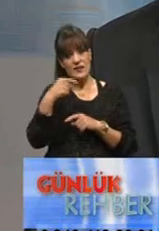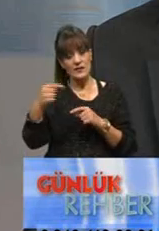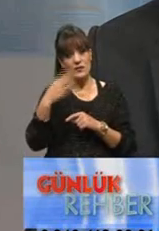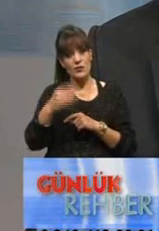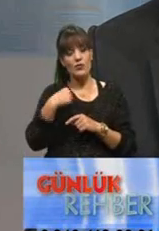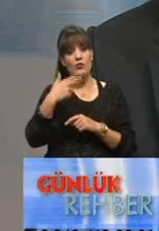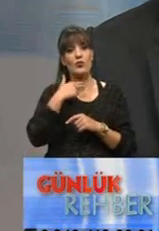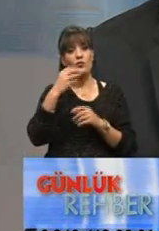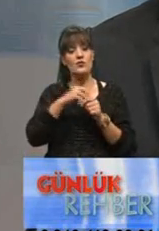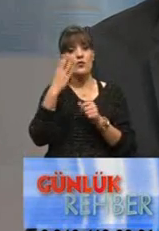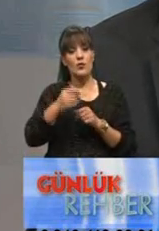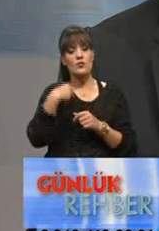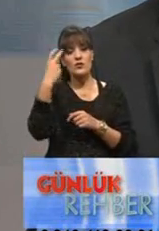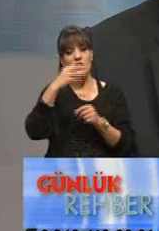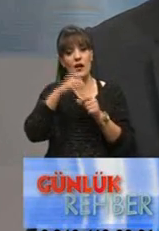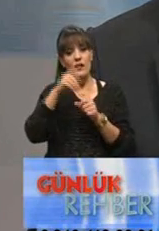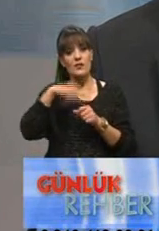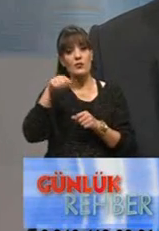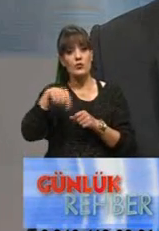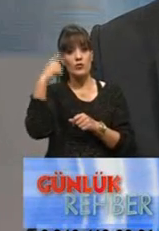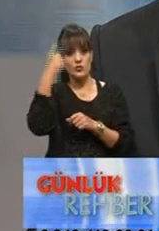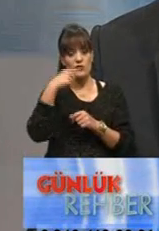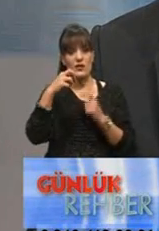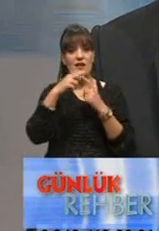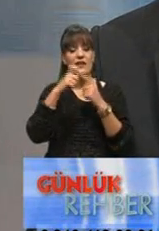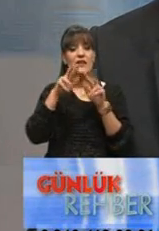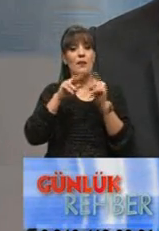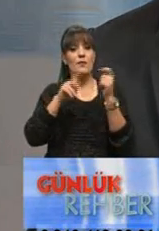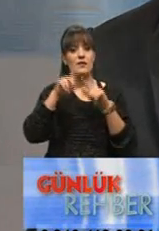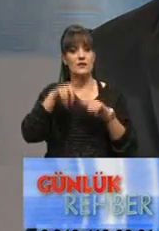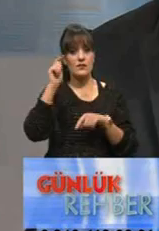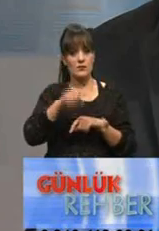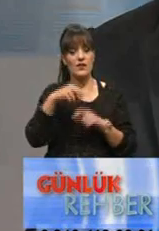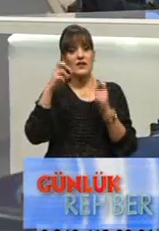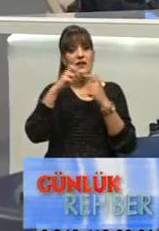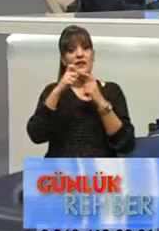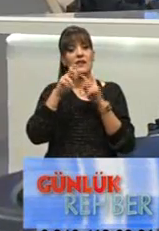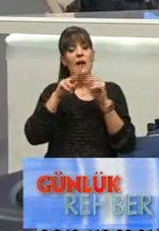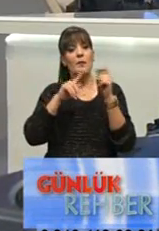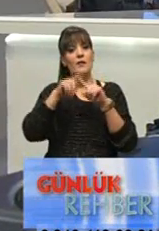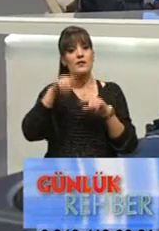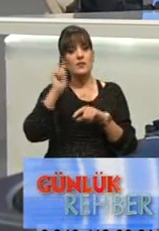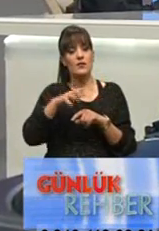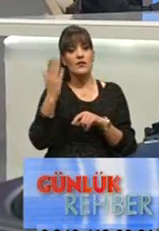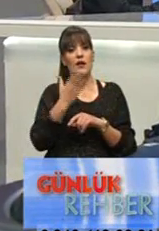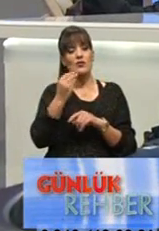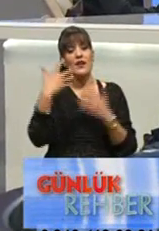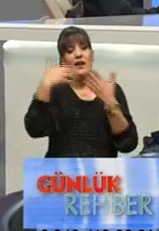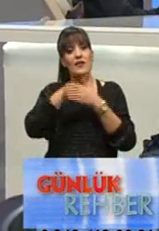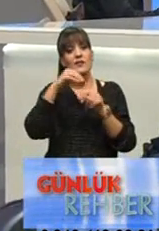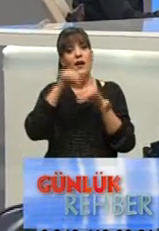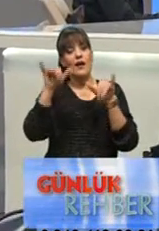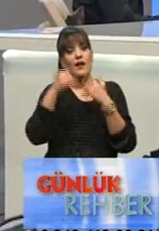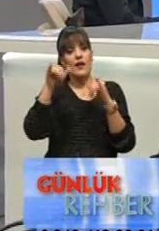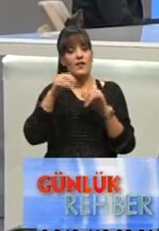yani kulüpler için yetersiz bulduğumuz şarkıları bu yüzden remix yapıyoruz. Remix yapıp daha çok gece